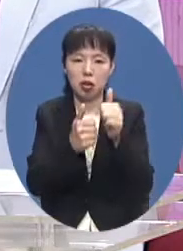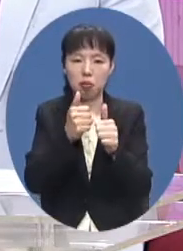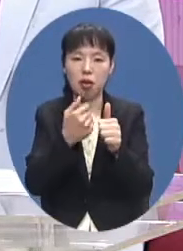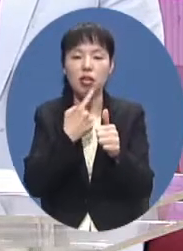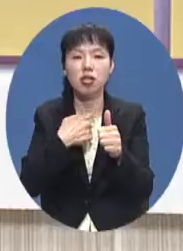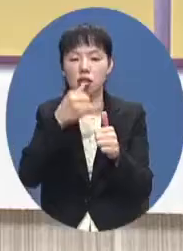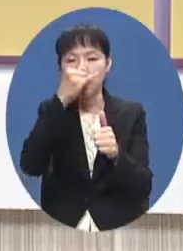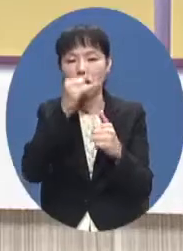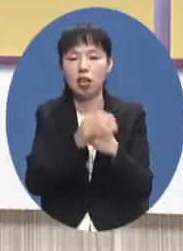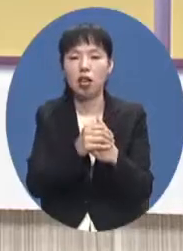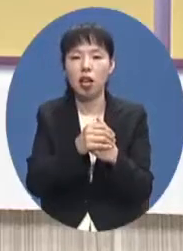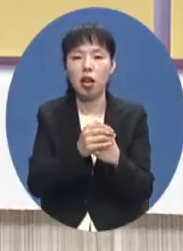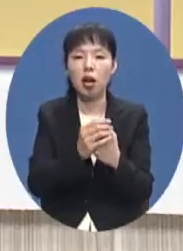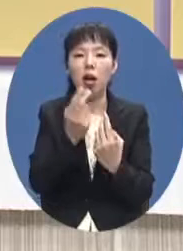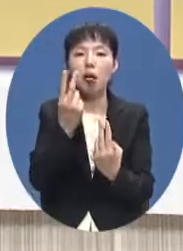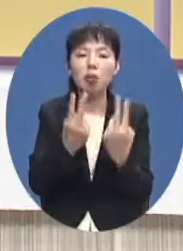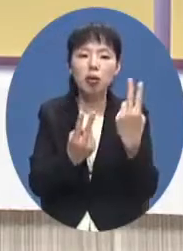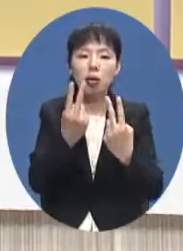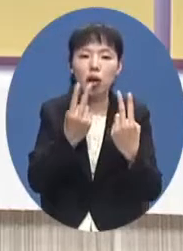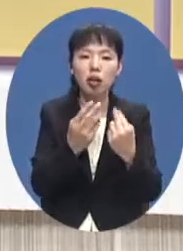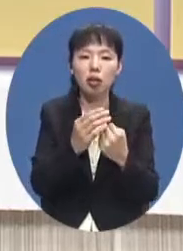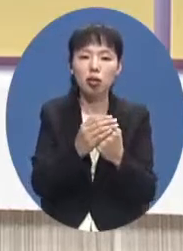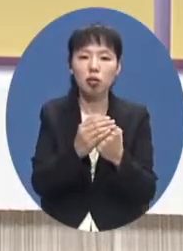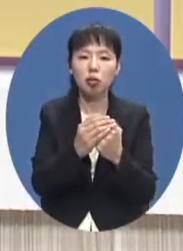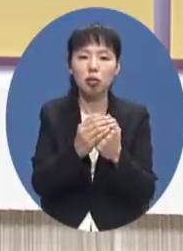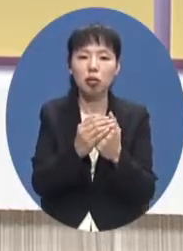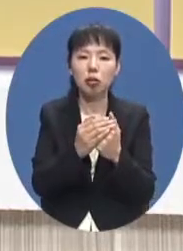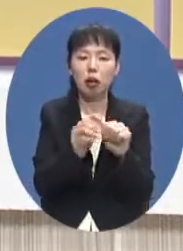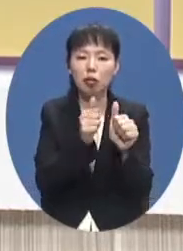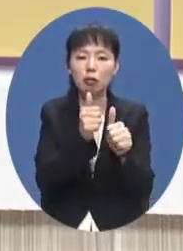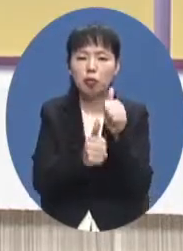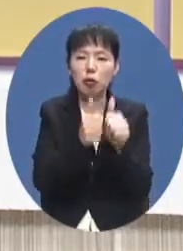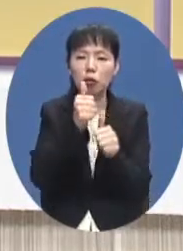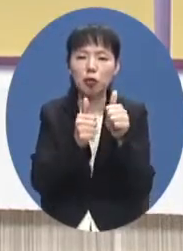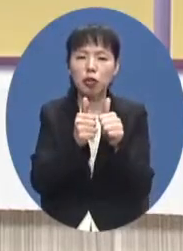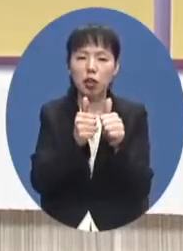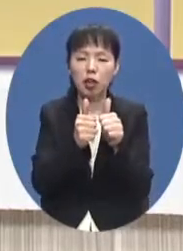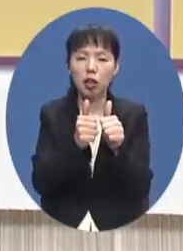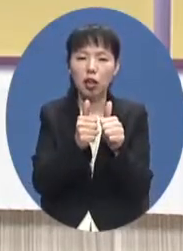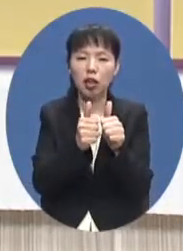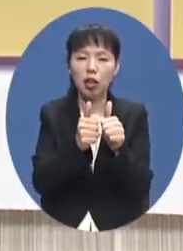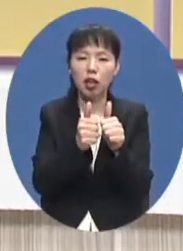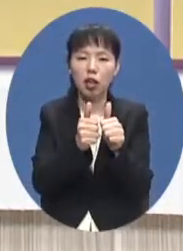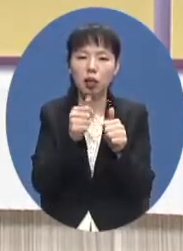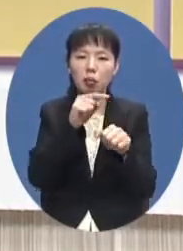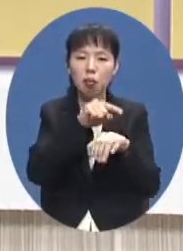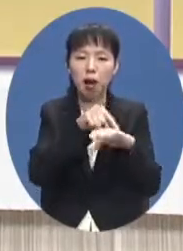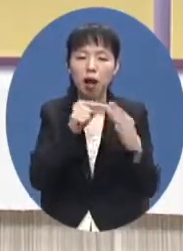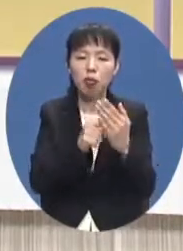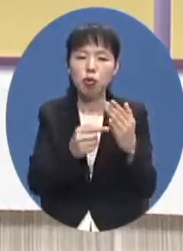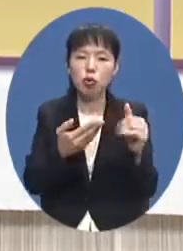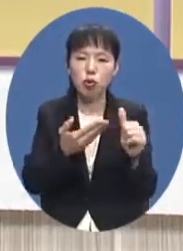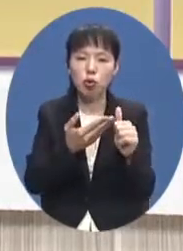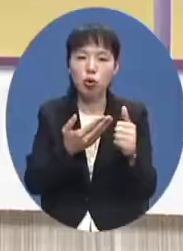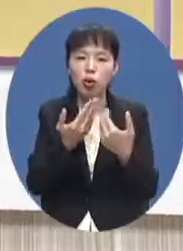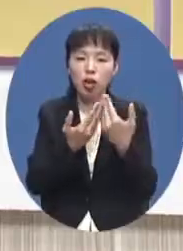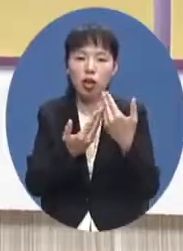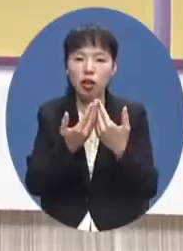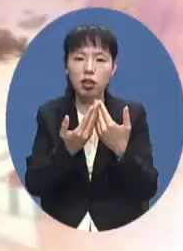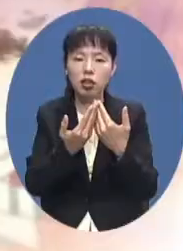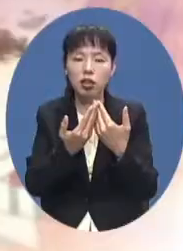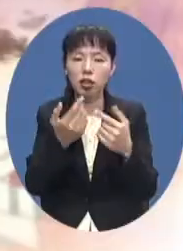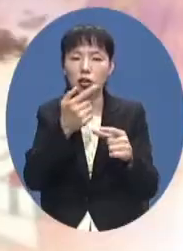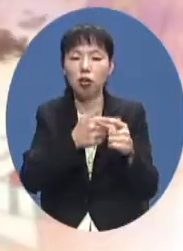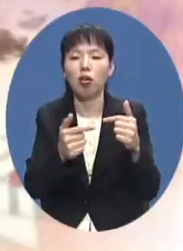이렇게 자꾸 비교하면은 것들은 아이들에게 오히려 경쟁심을 불러일으키면서 갈등을 더 증폭시켜요. 그래서 혼낼 때도 비교 하면서